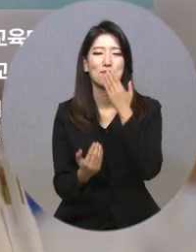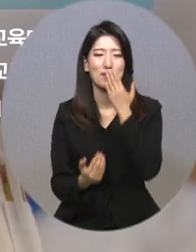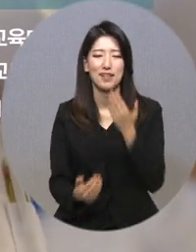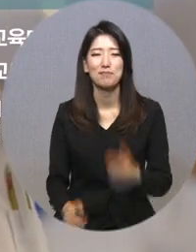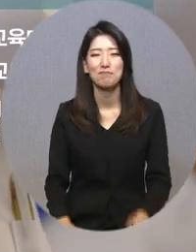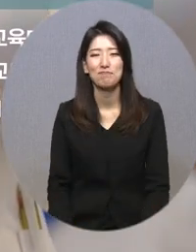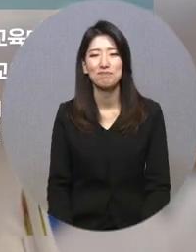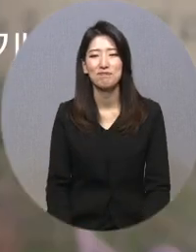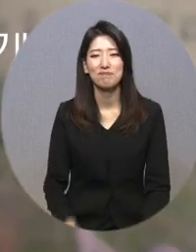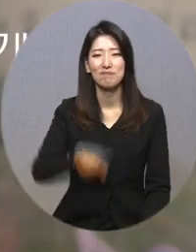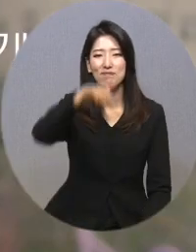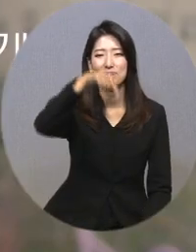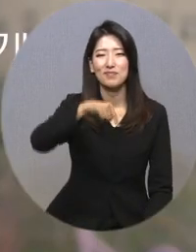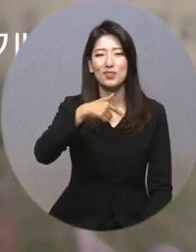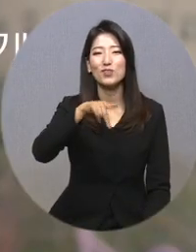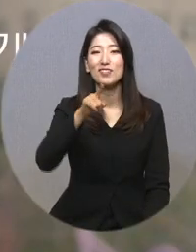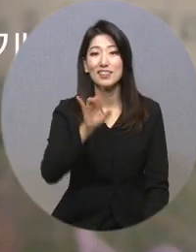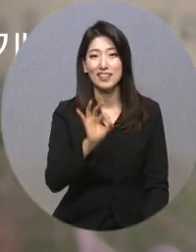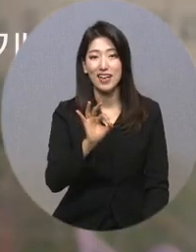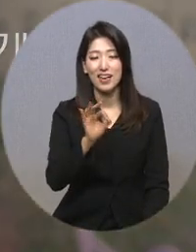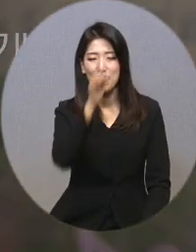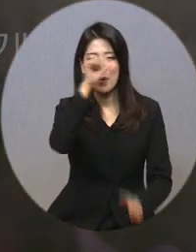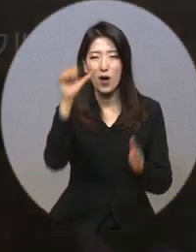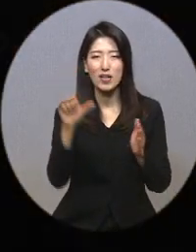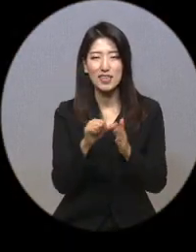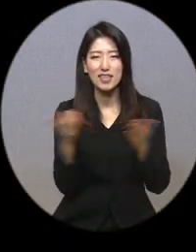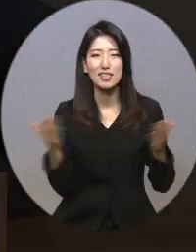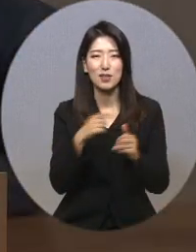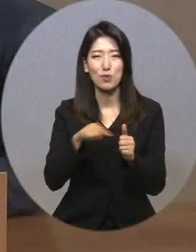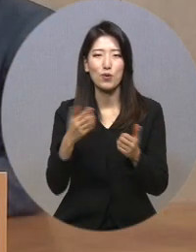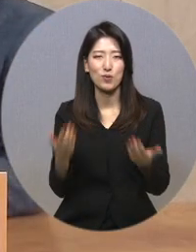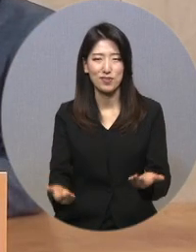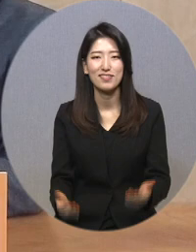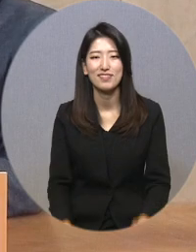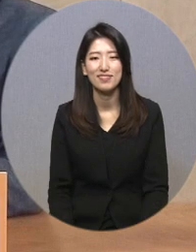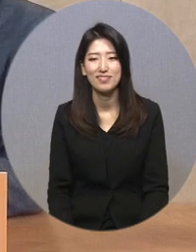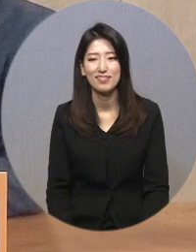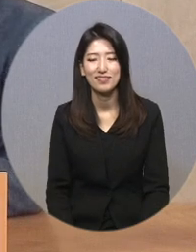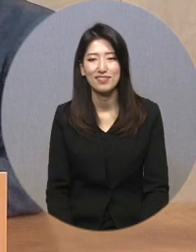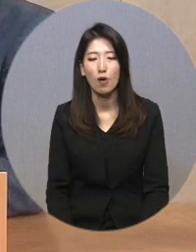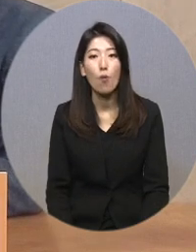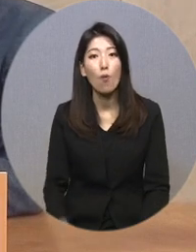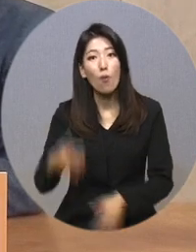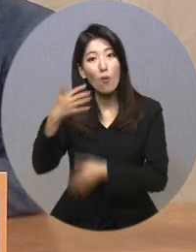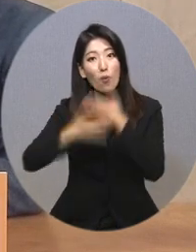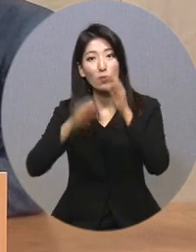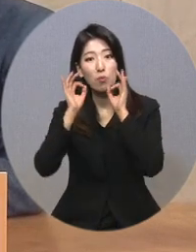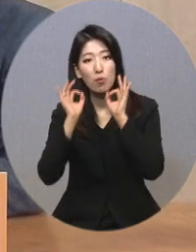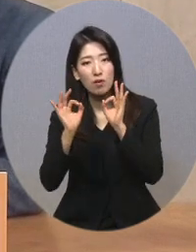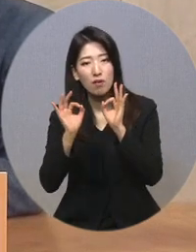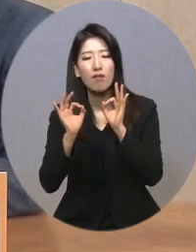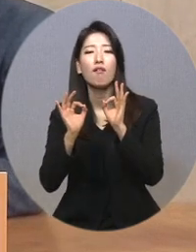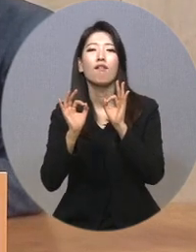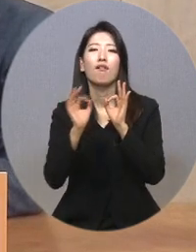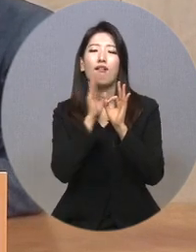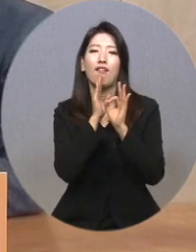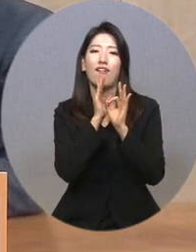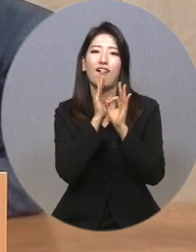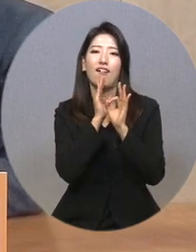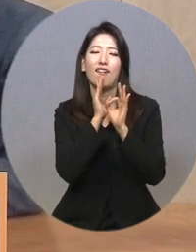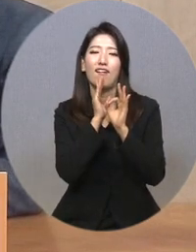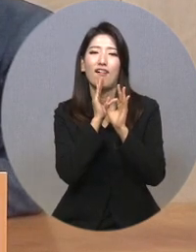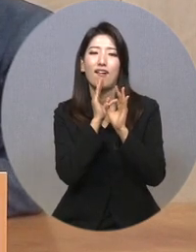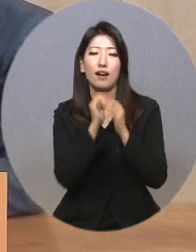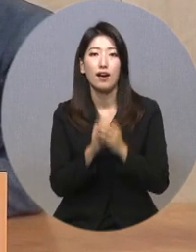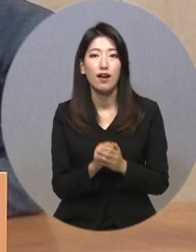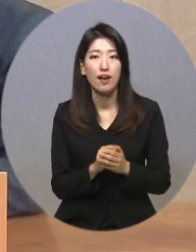굿잡! 군장대학교 평생직업교육대학. 아, 네, 영상 보니까 정말 그 학교가 그 학생들의